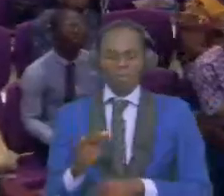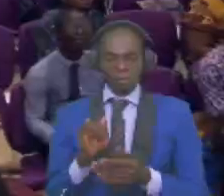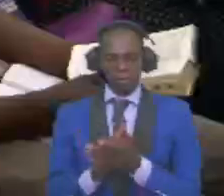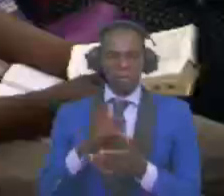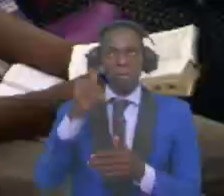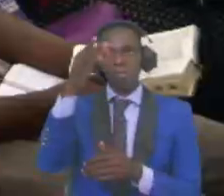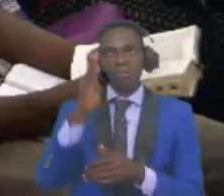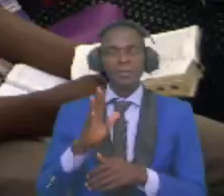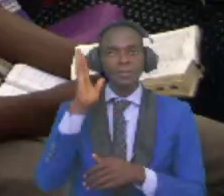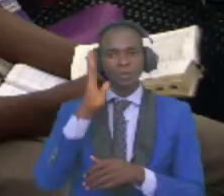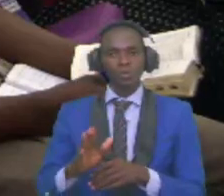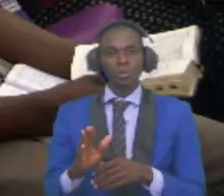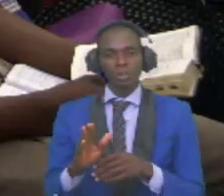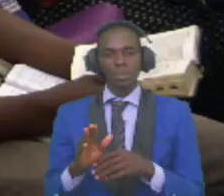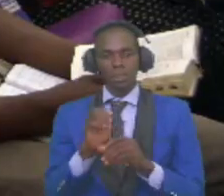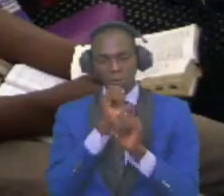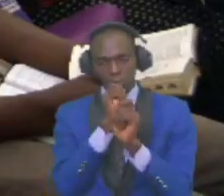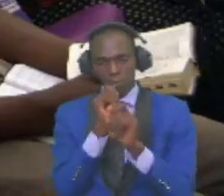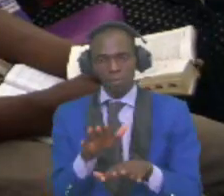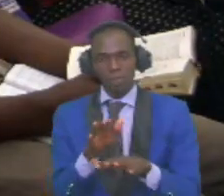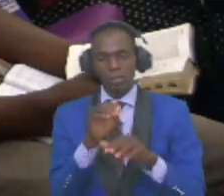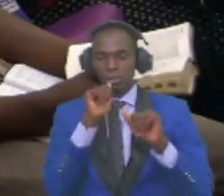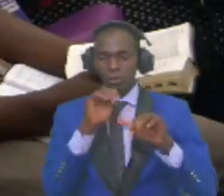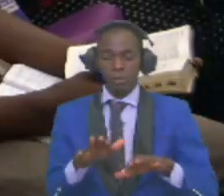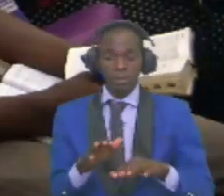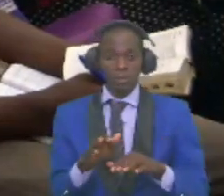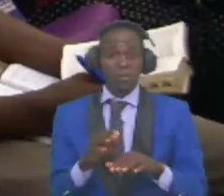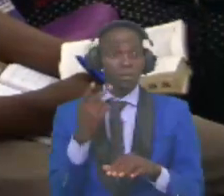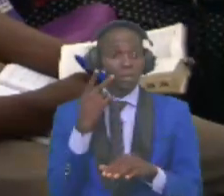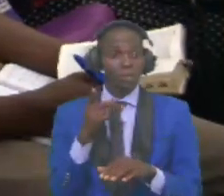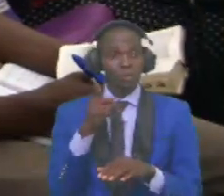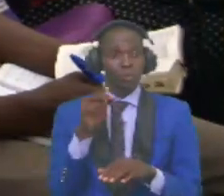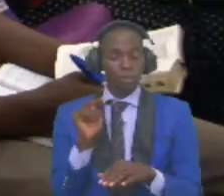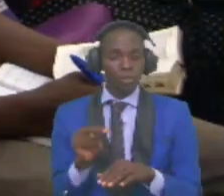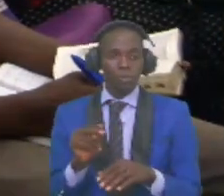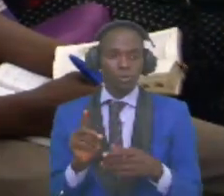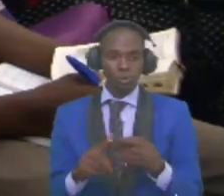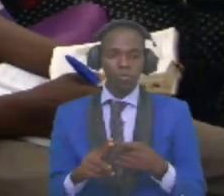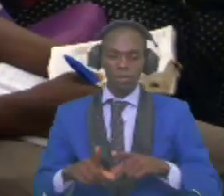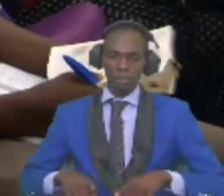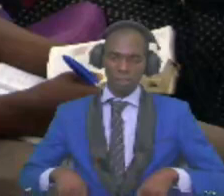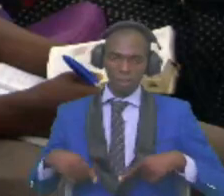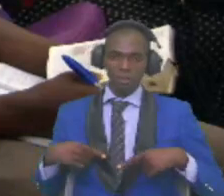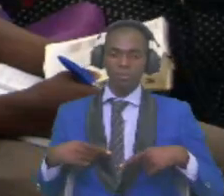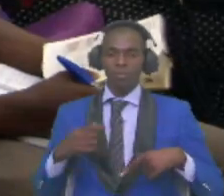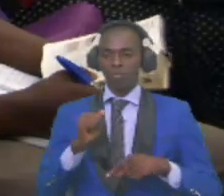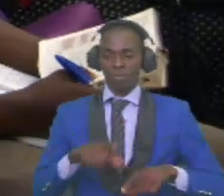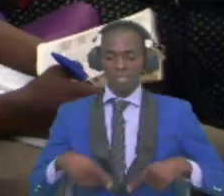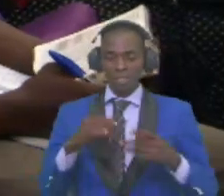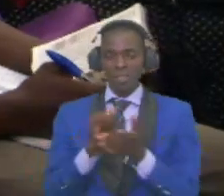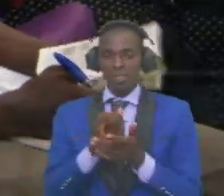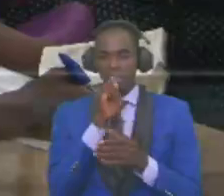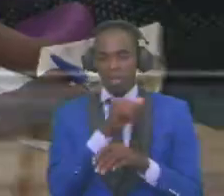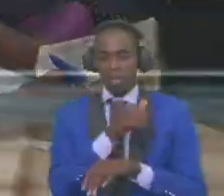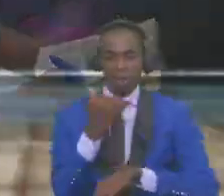pour dieu répond pensera ftu varga à tout moment si tu dois mener une vie approuvé